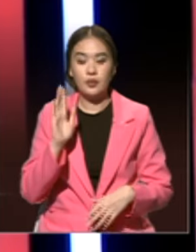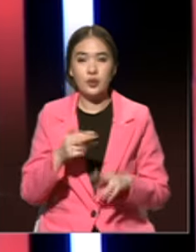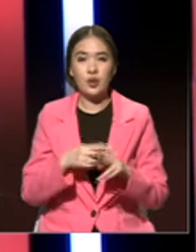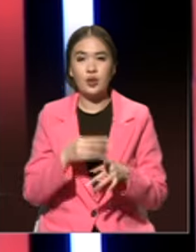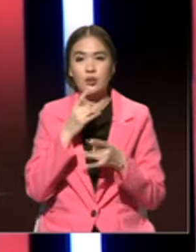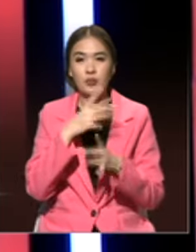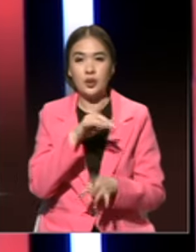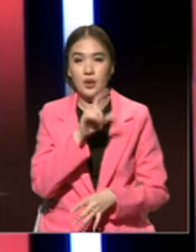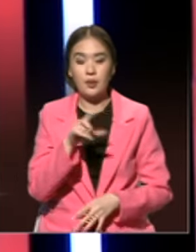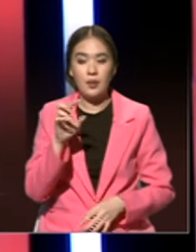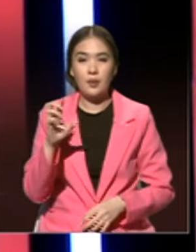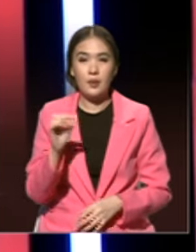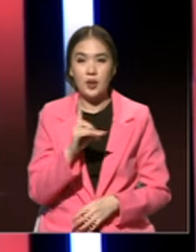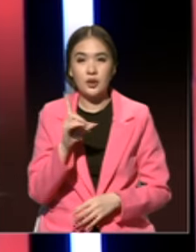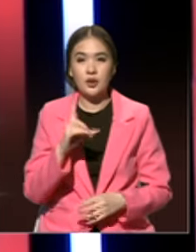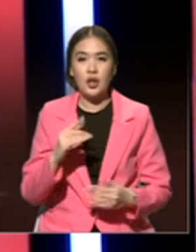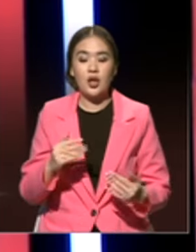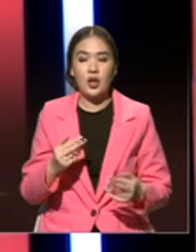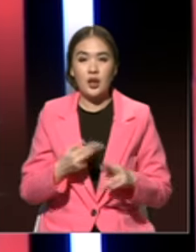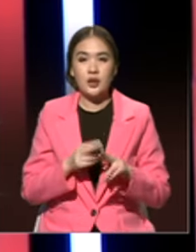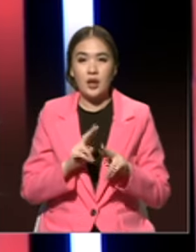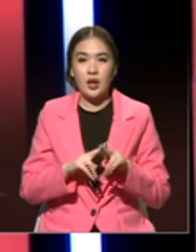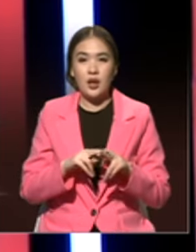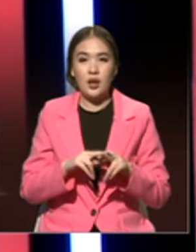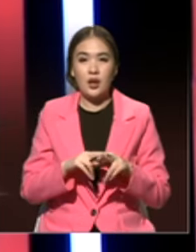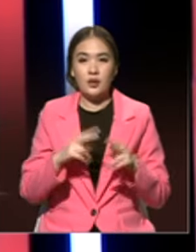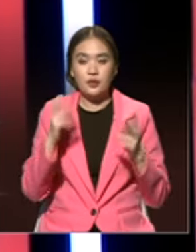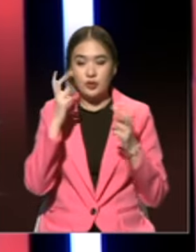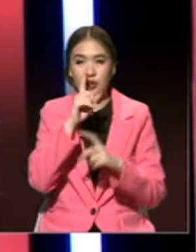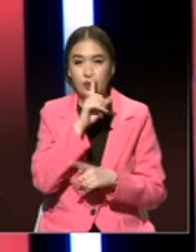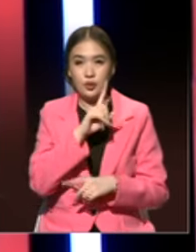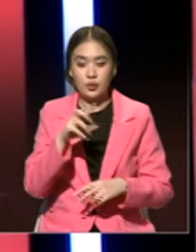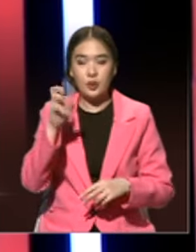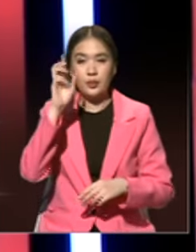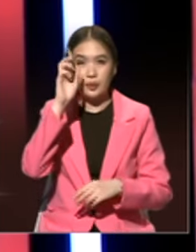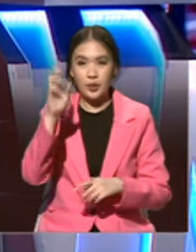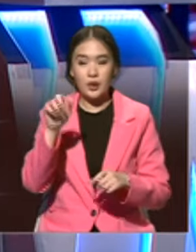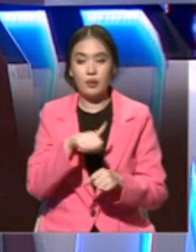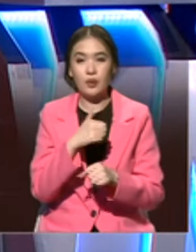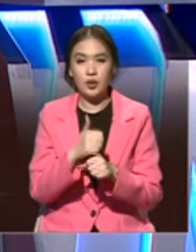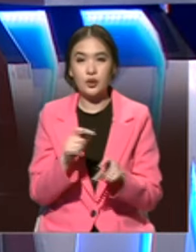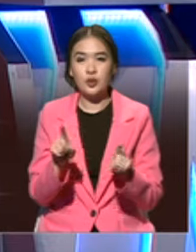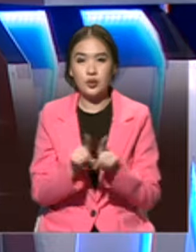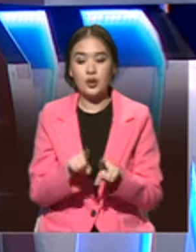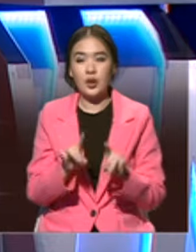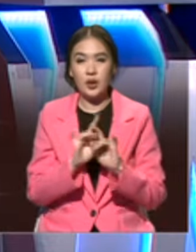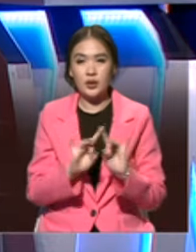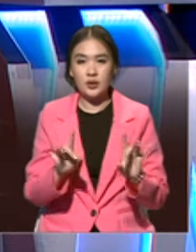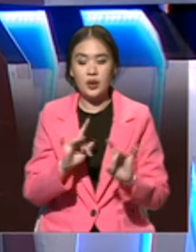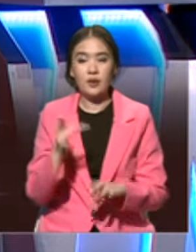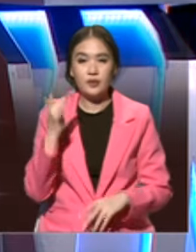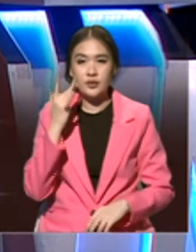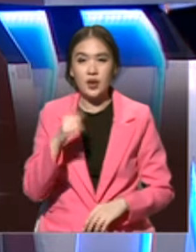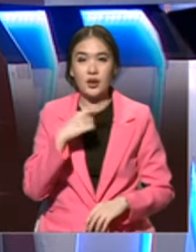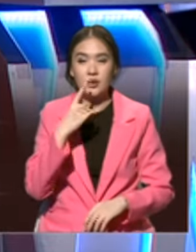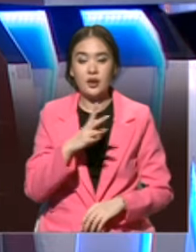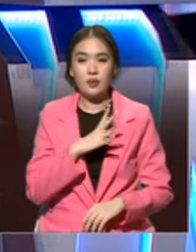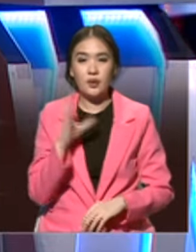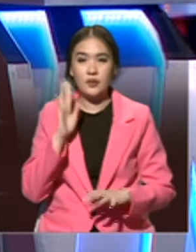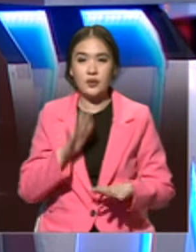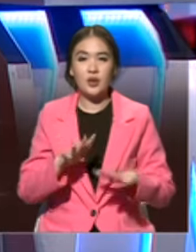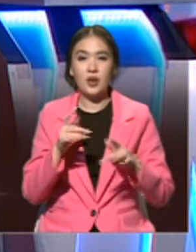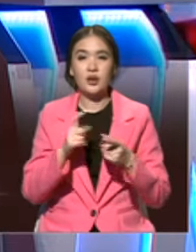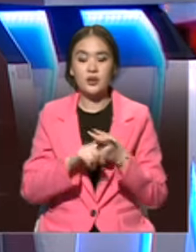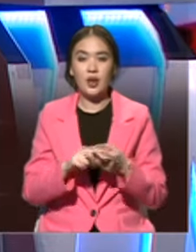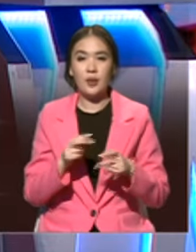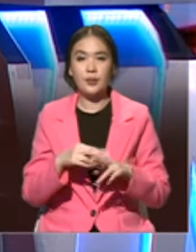азаматымыз қамқорлықсыз қалмайды деп күн сайын үкімет те, мемлекет басшысы да қайта-қайта мына су басқан аймақтарға барып айтып жатыр. Бұдан бөлек мына